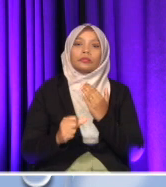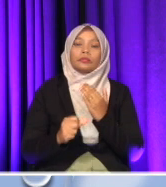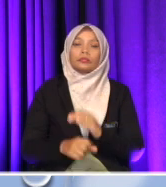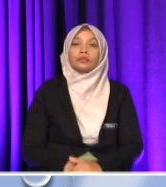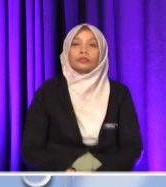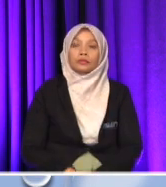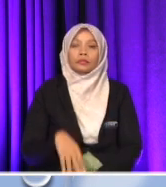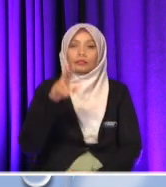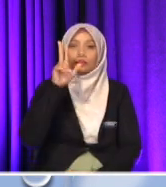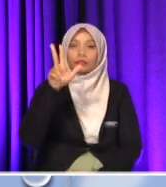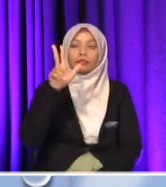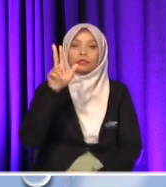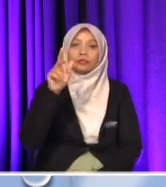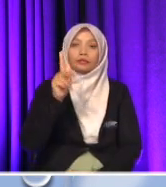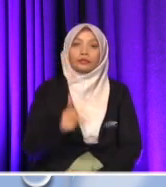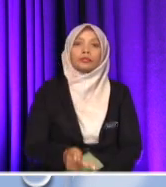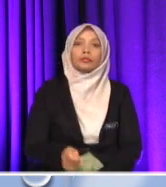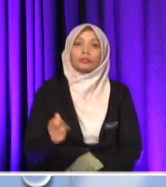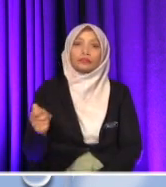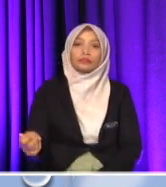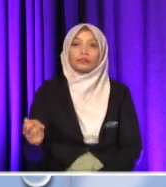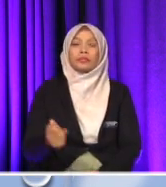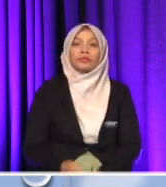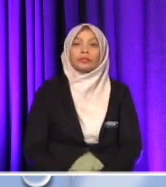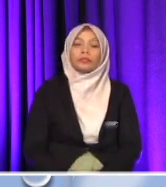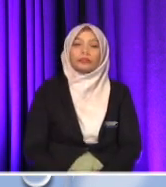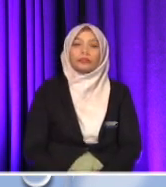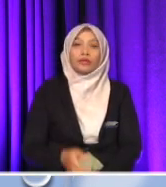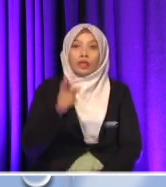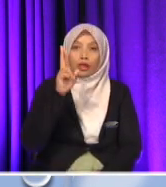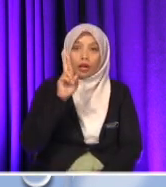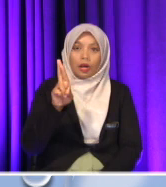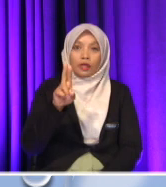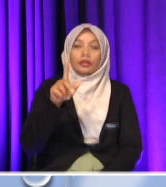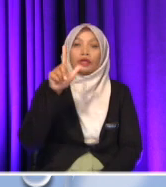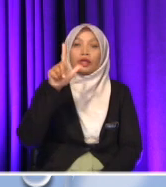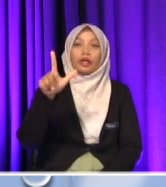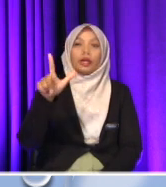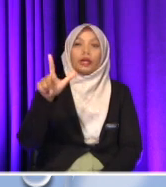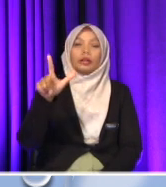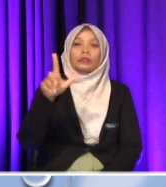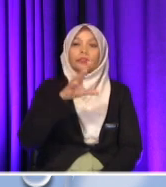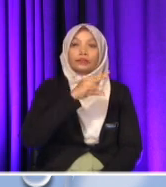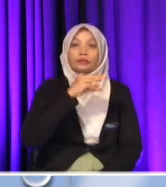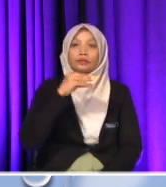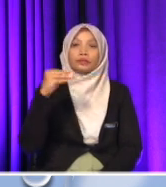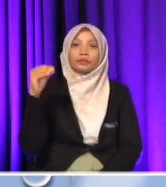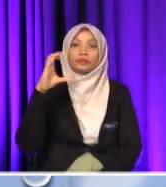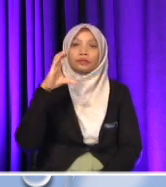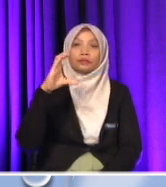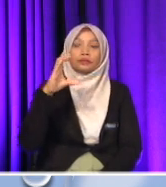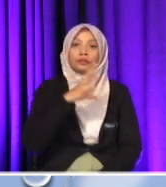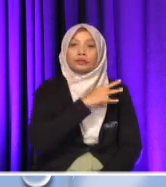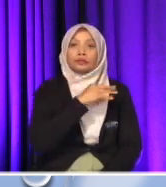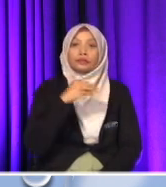komponen. Okey, kalau kita tengok halusi betul-betul liter ni kita ada 3 komponen R, L dan kita C, kita ada